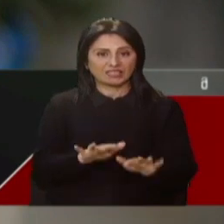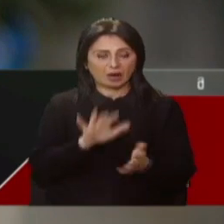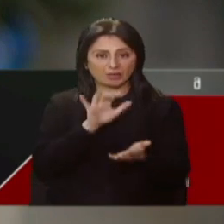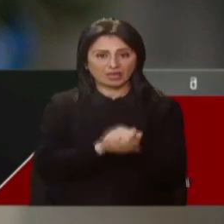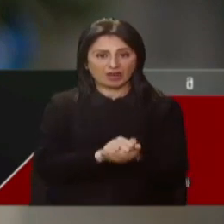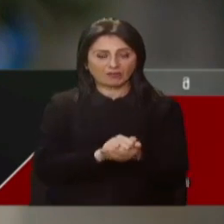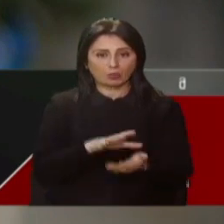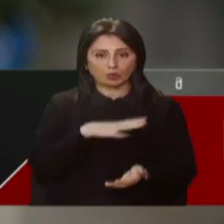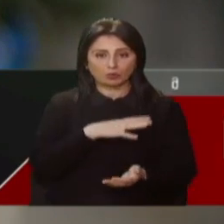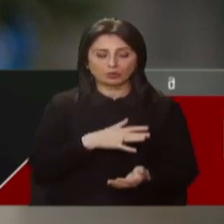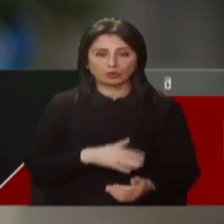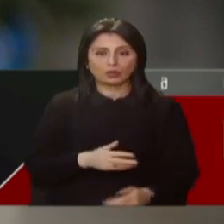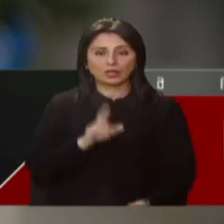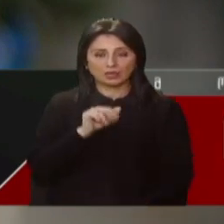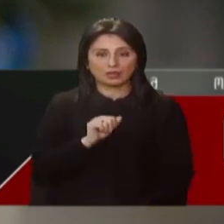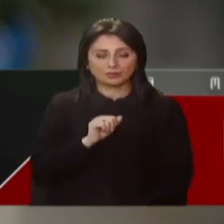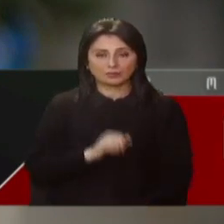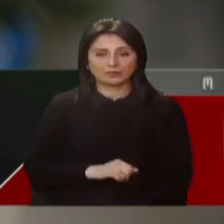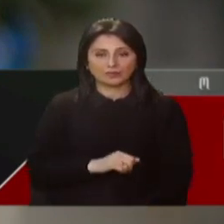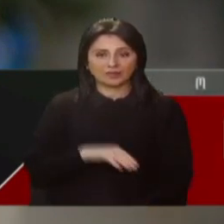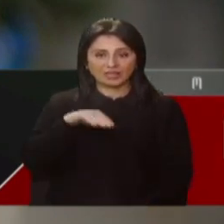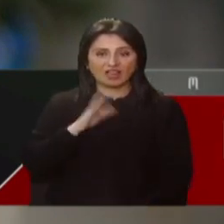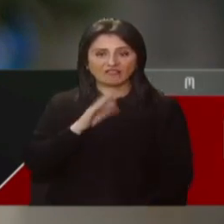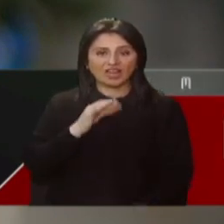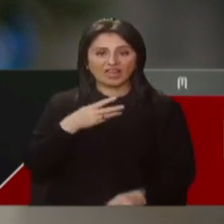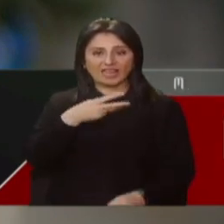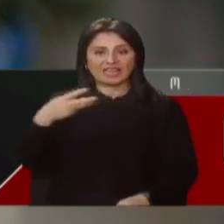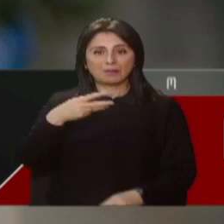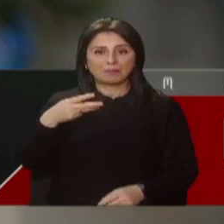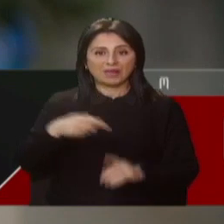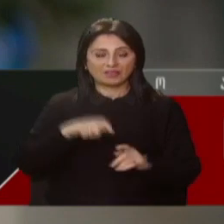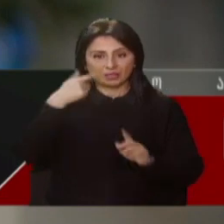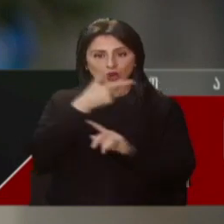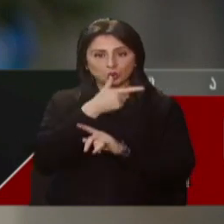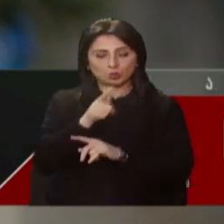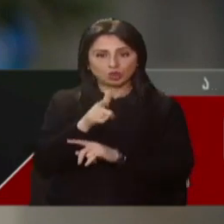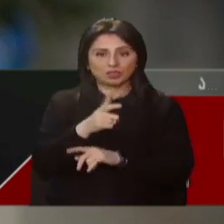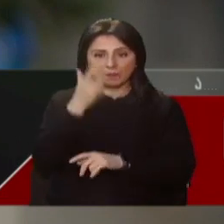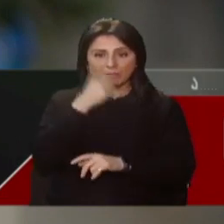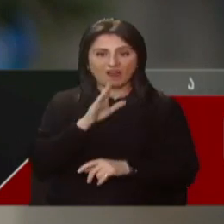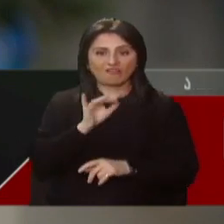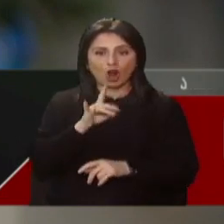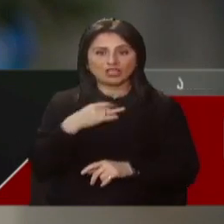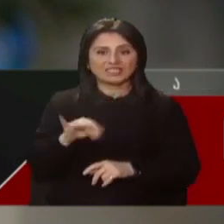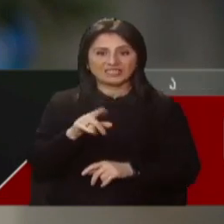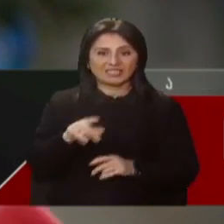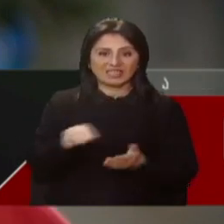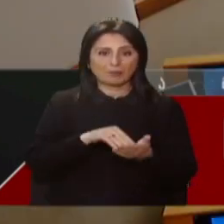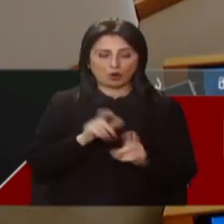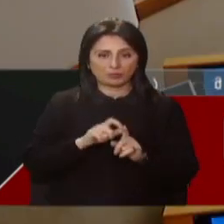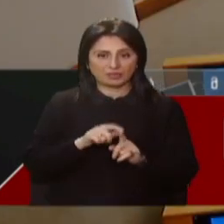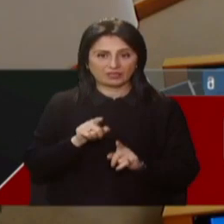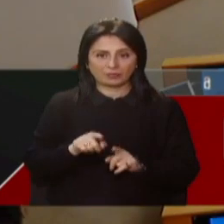იყოს დაკავებული და ტევ იმედის რეპორტაჟებს და სიუჟეტებს ან ბატონი ვოლსკის განცხადებებს